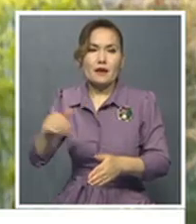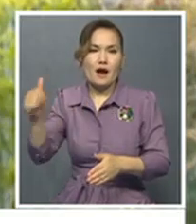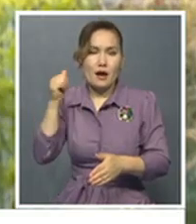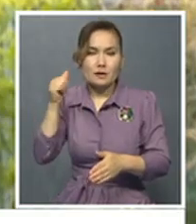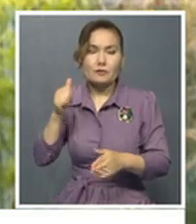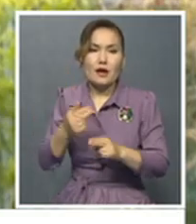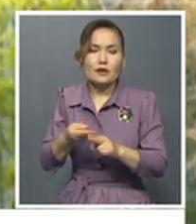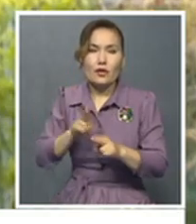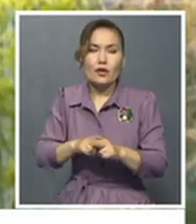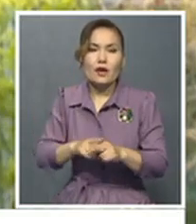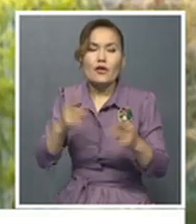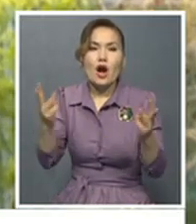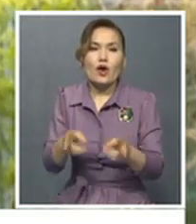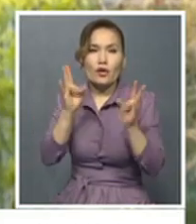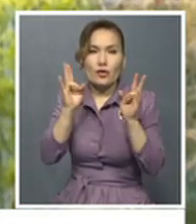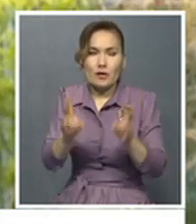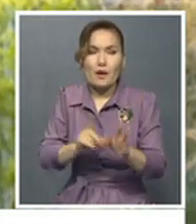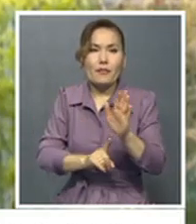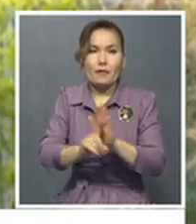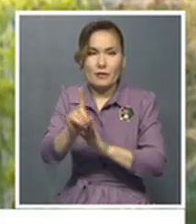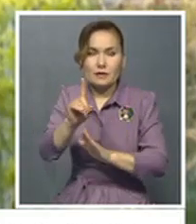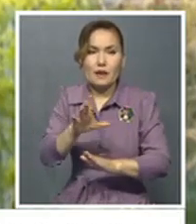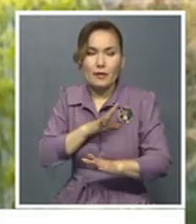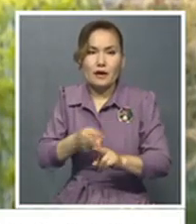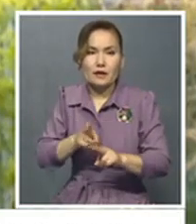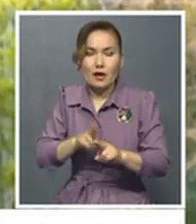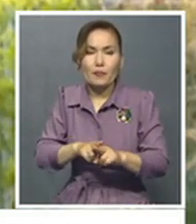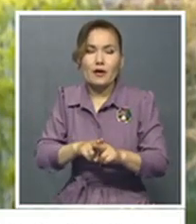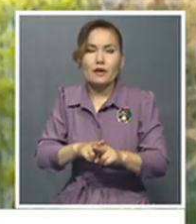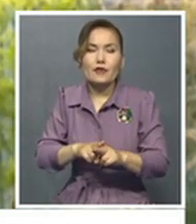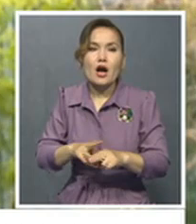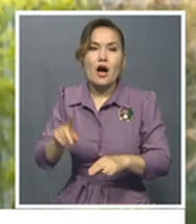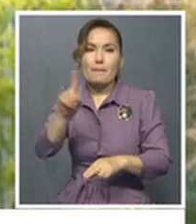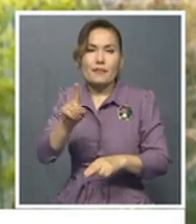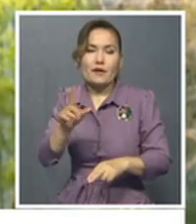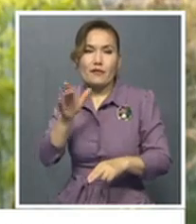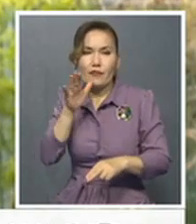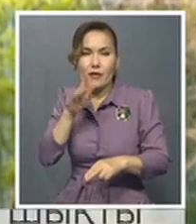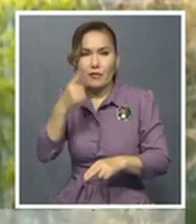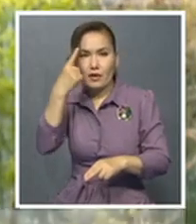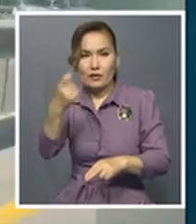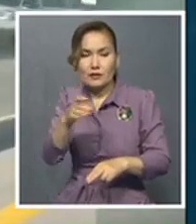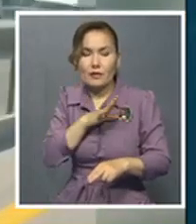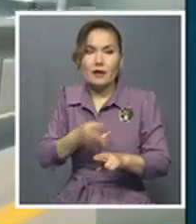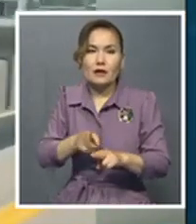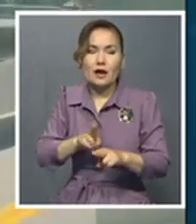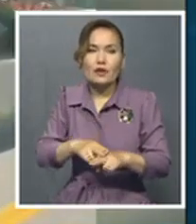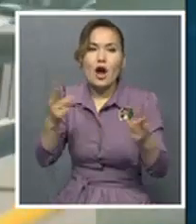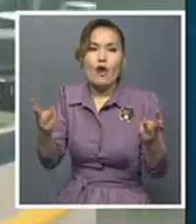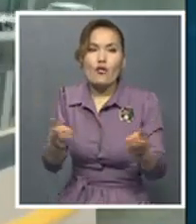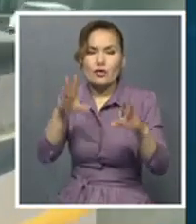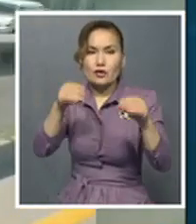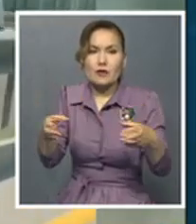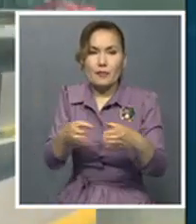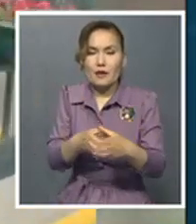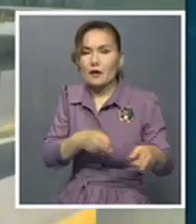құрылыс алаңында өрт шыққан туралы ақпарат төтенше жағдайлар департаментіне түскі бірлер шамасында түскен. Өрт сөндіру бригадасы артынша